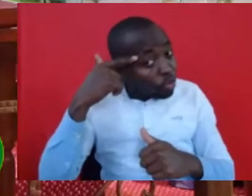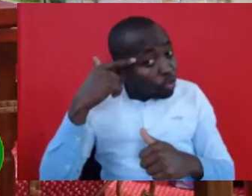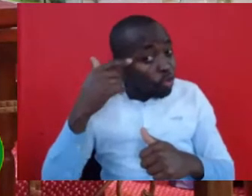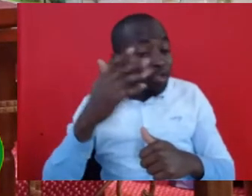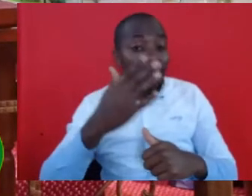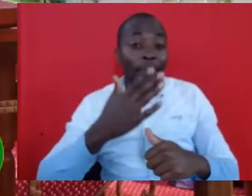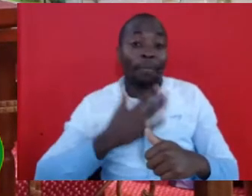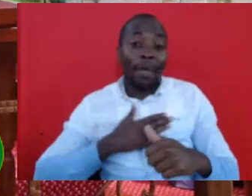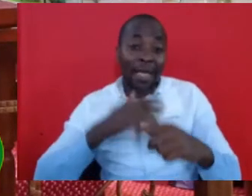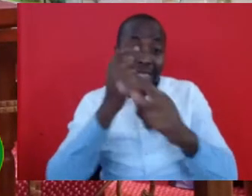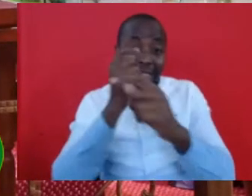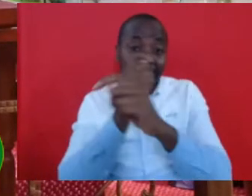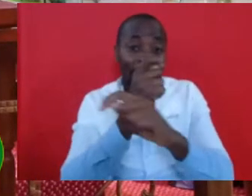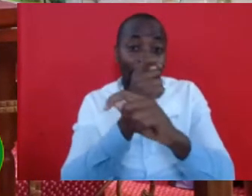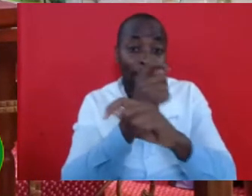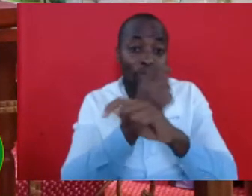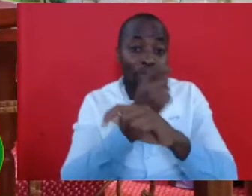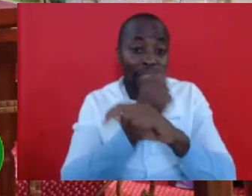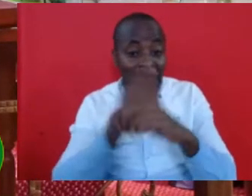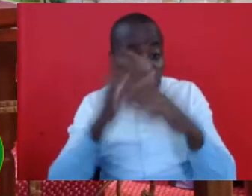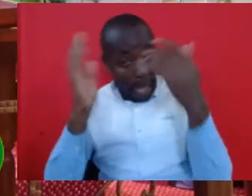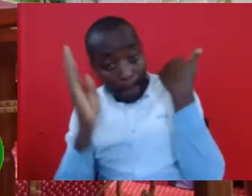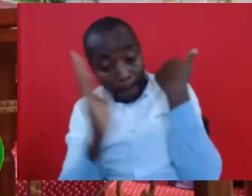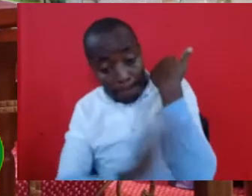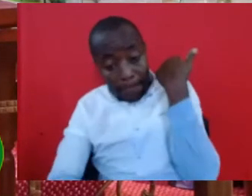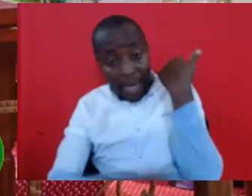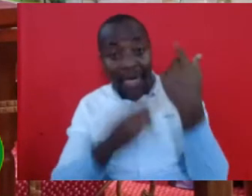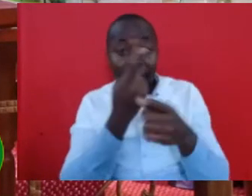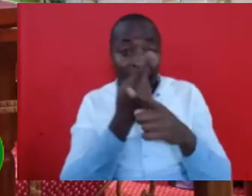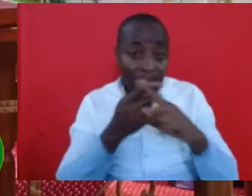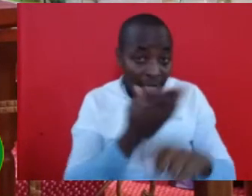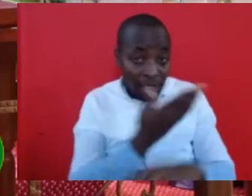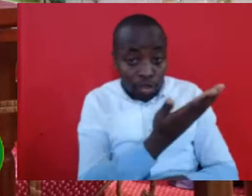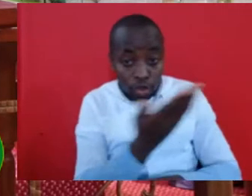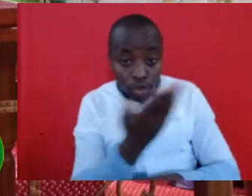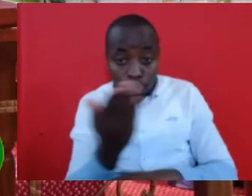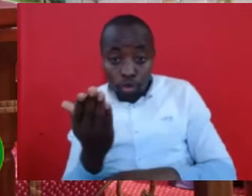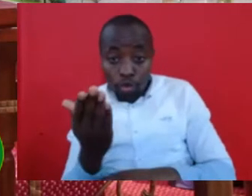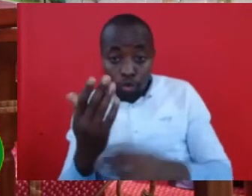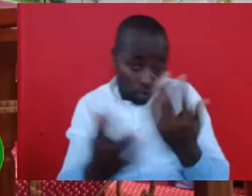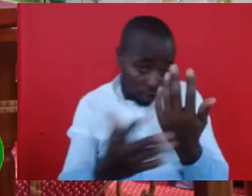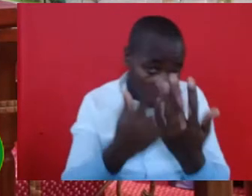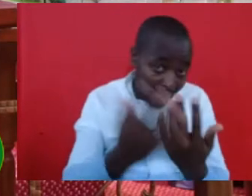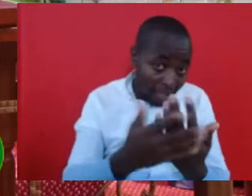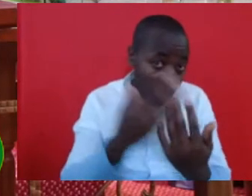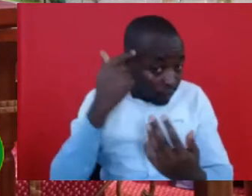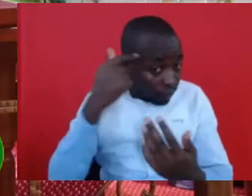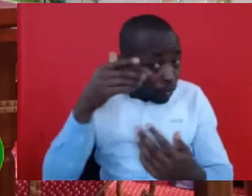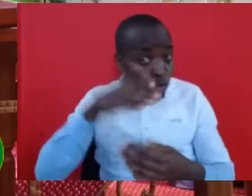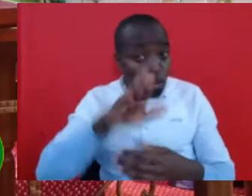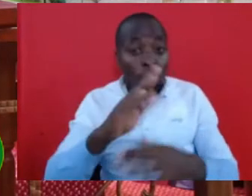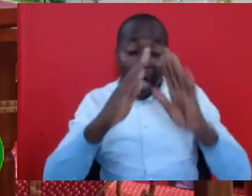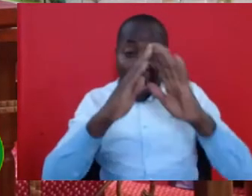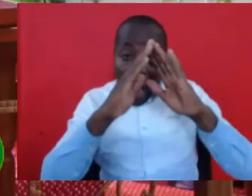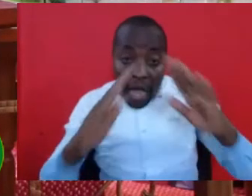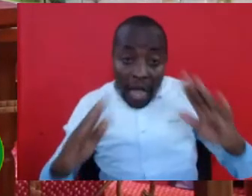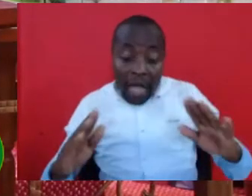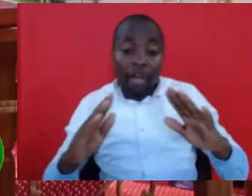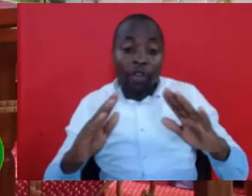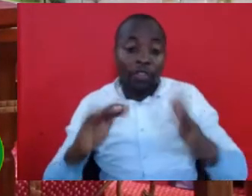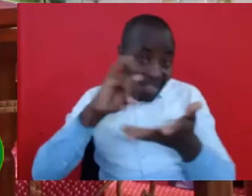magofu matupu, hali kila mmoja wenu anashughulikia nyumba yake. Ndio